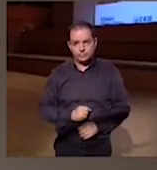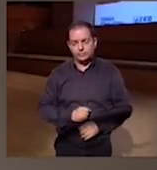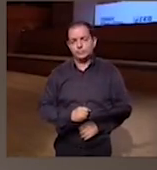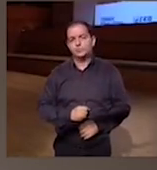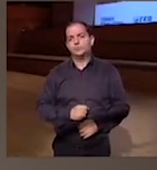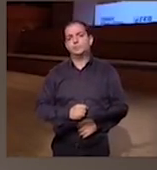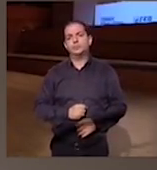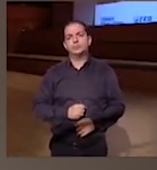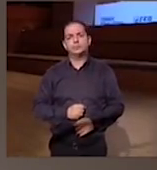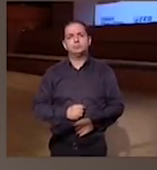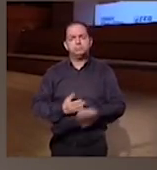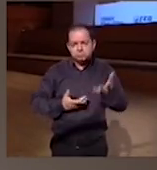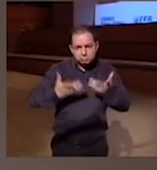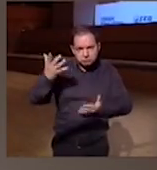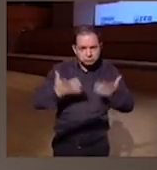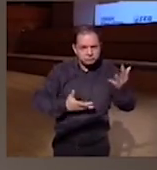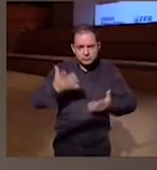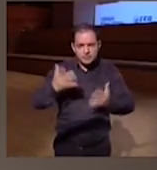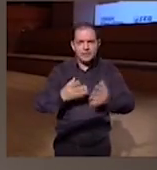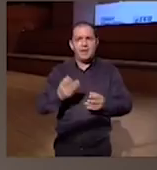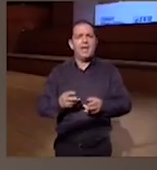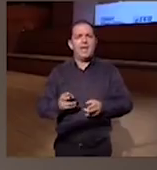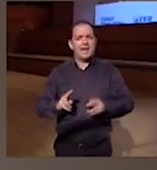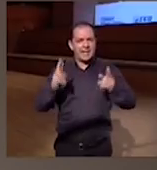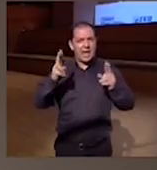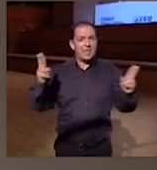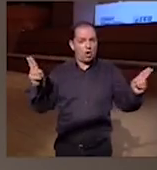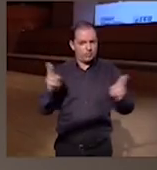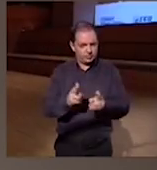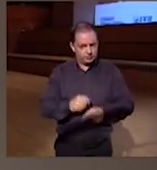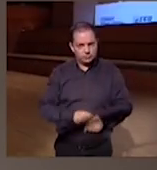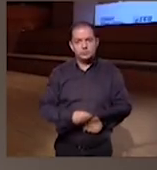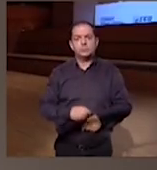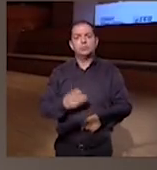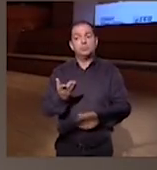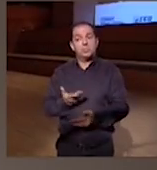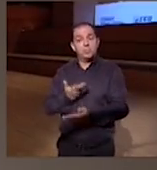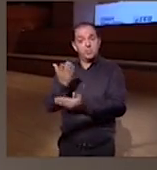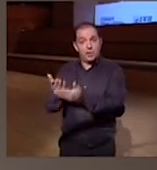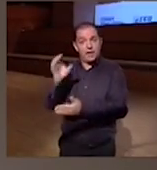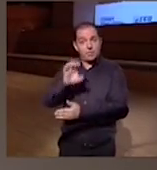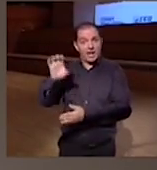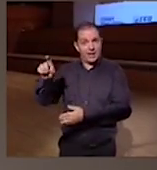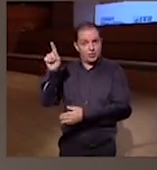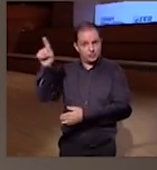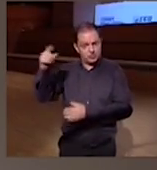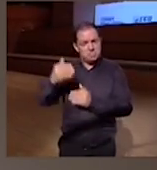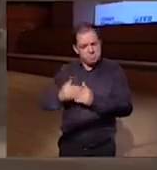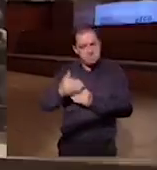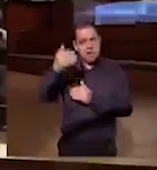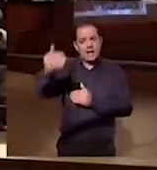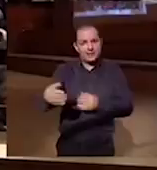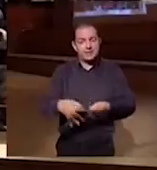Αποτιμώντας τα θετικά αποτελέσματα της εν λόγω δράσης, οι ελληνικές αρχές υπέβαλαν προς την Κομισιόν αίτημα παράτασης του